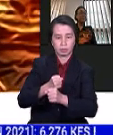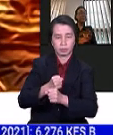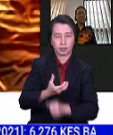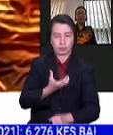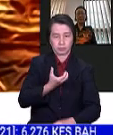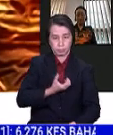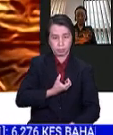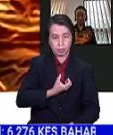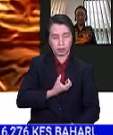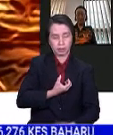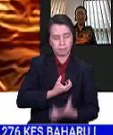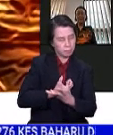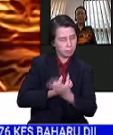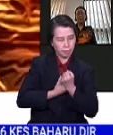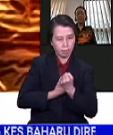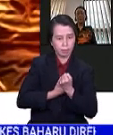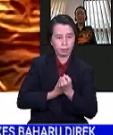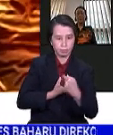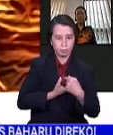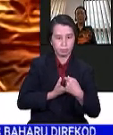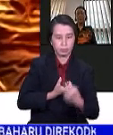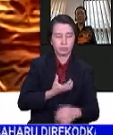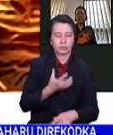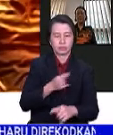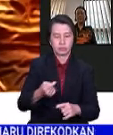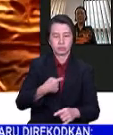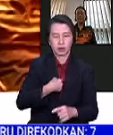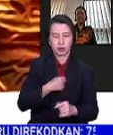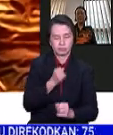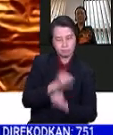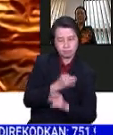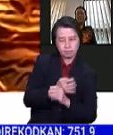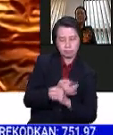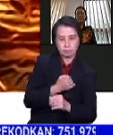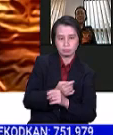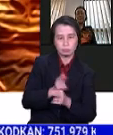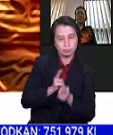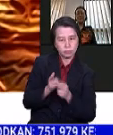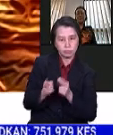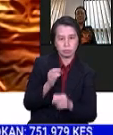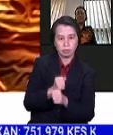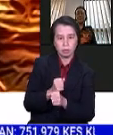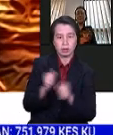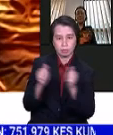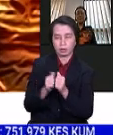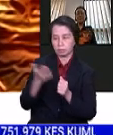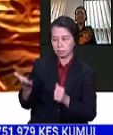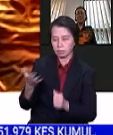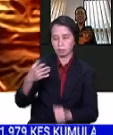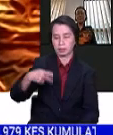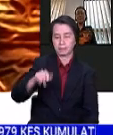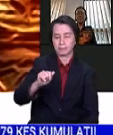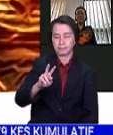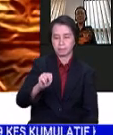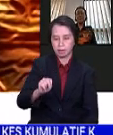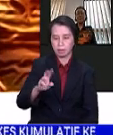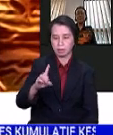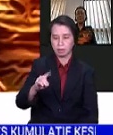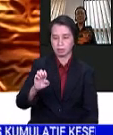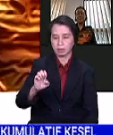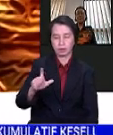ingat and memang saya tengah usaha untuk itu dah bersama dengan Pandalela.